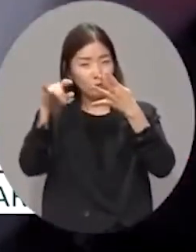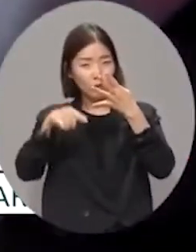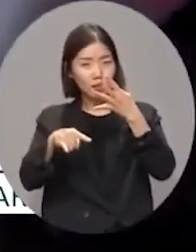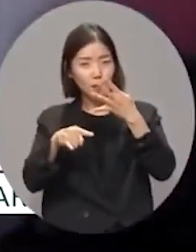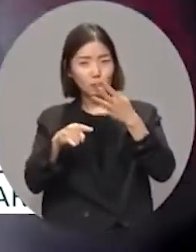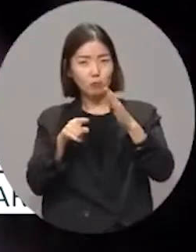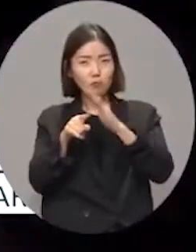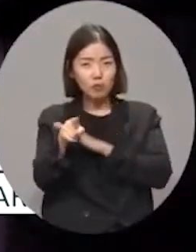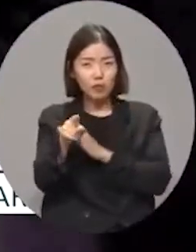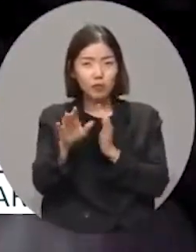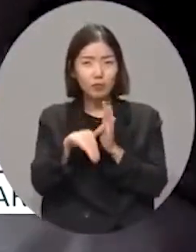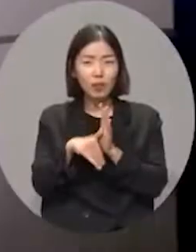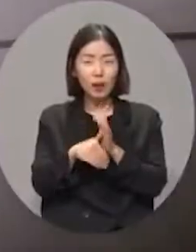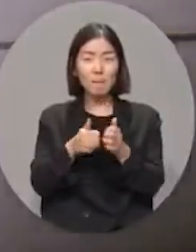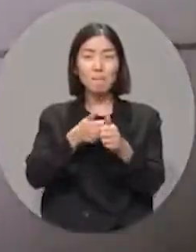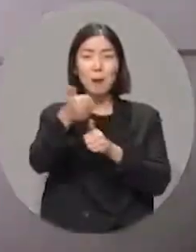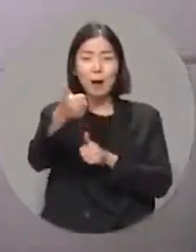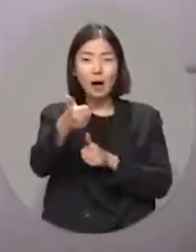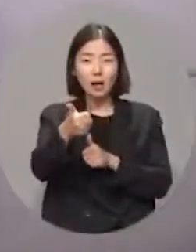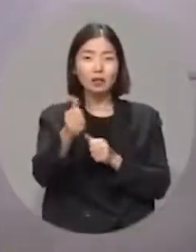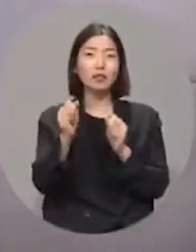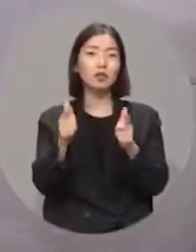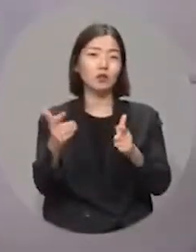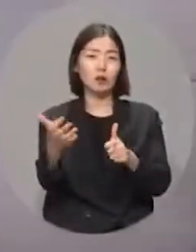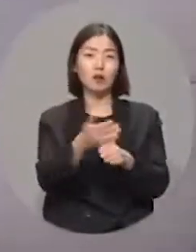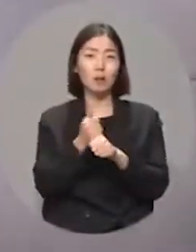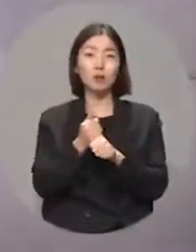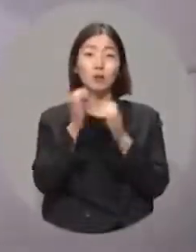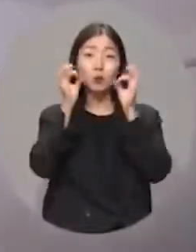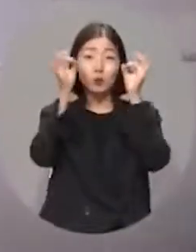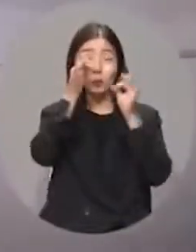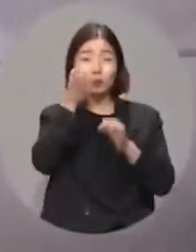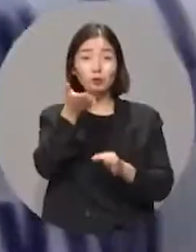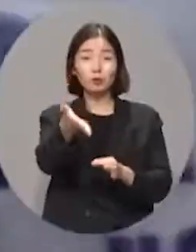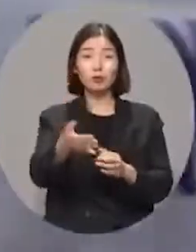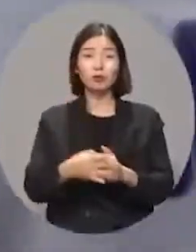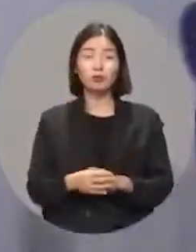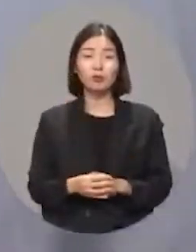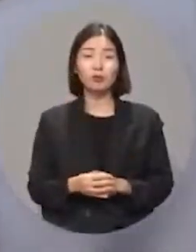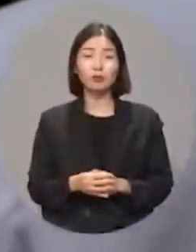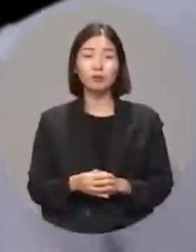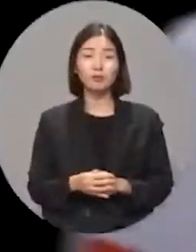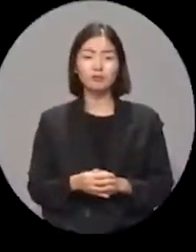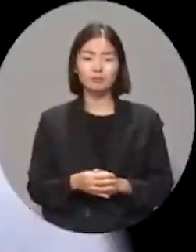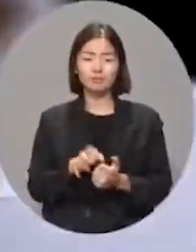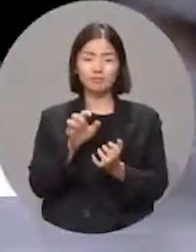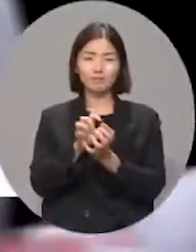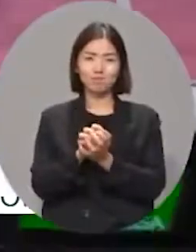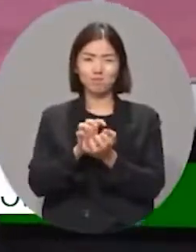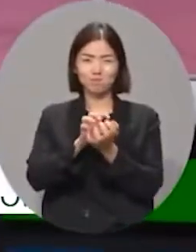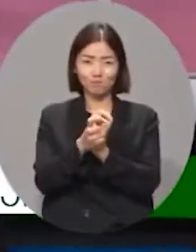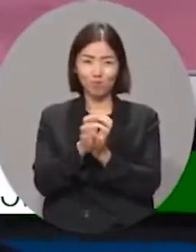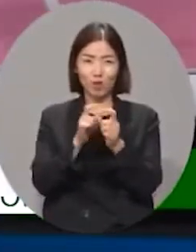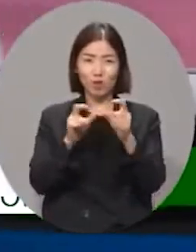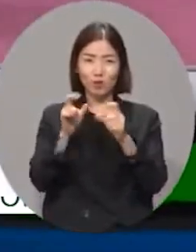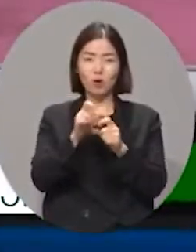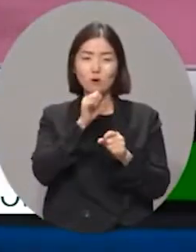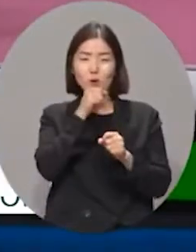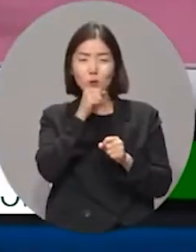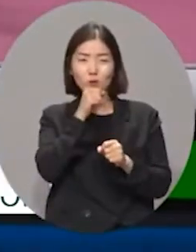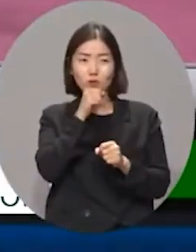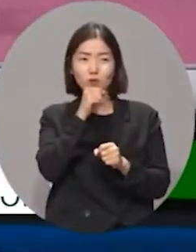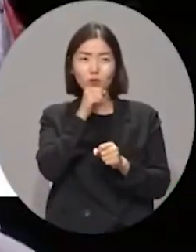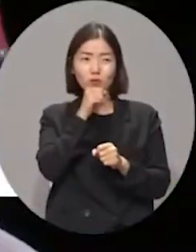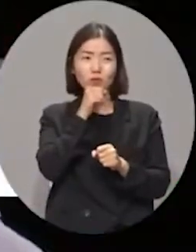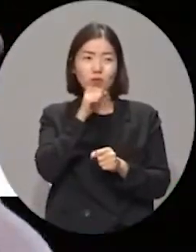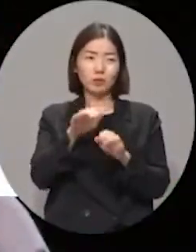결정적인 순간에 역전승의 발판을 마련하는 투지를 보였습니다. 이 깎여물고 최대한의 점수차를